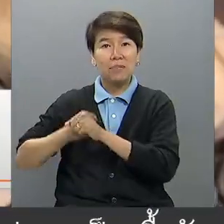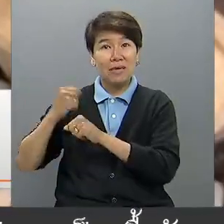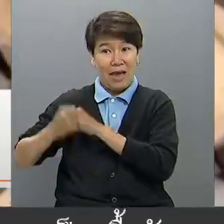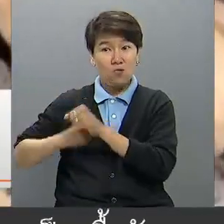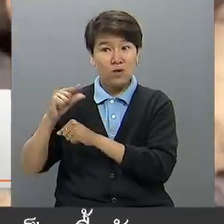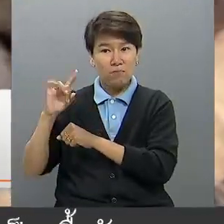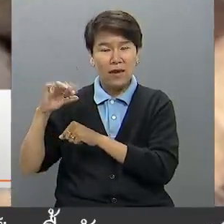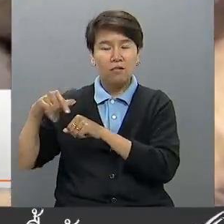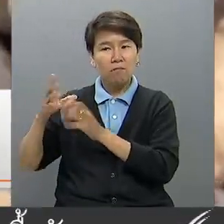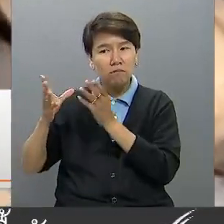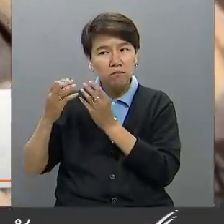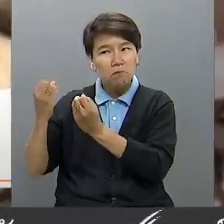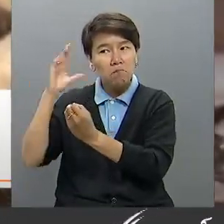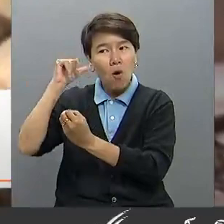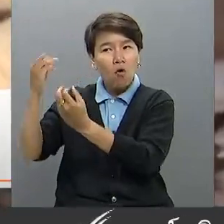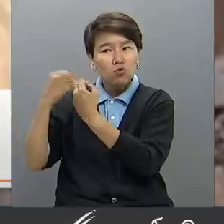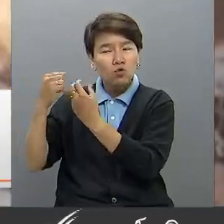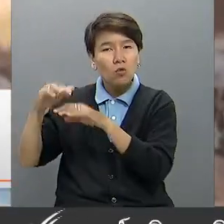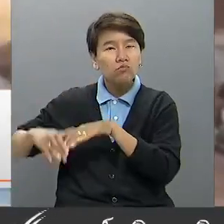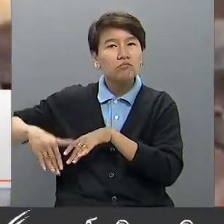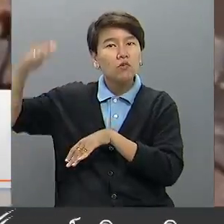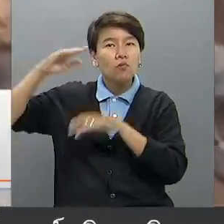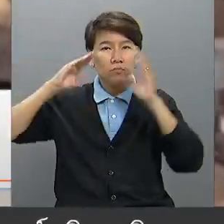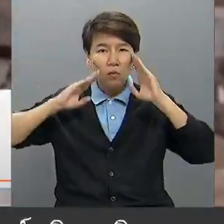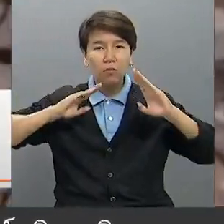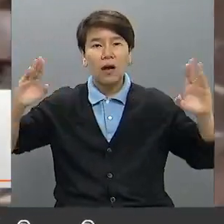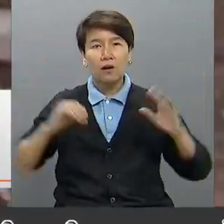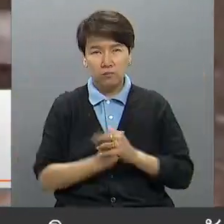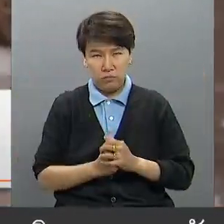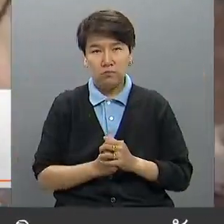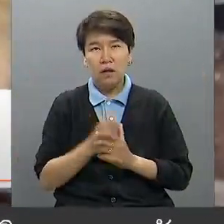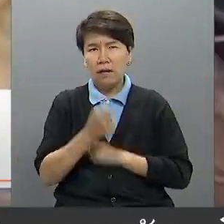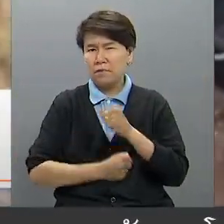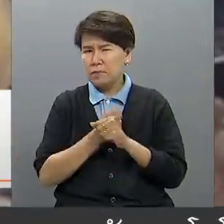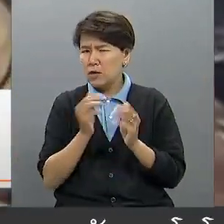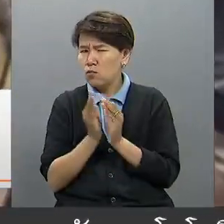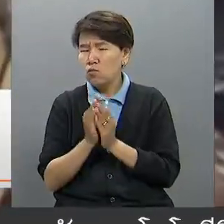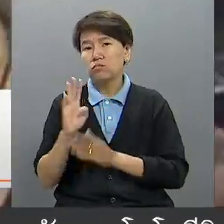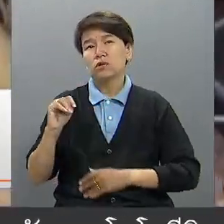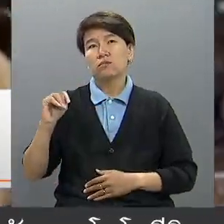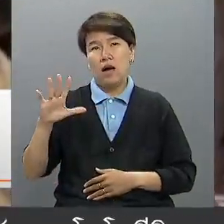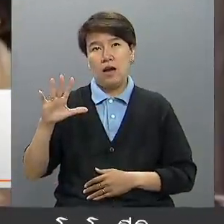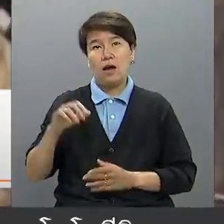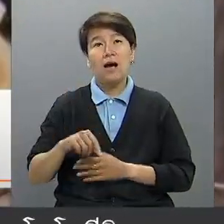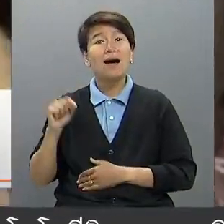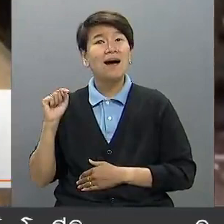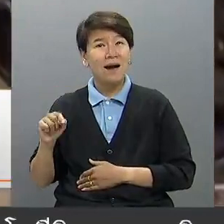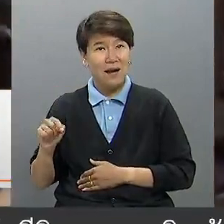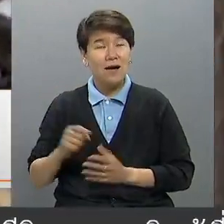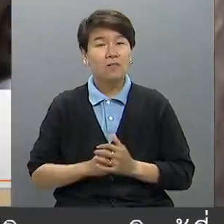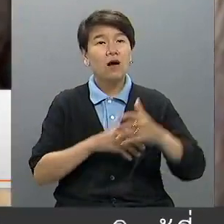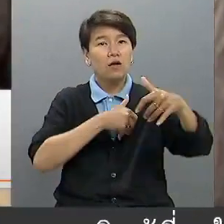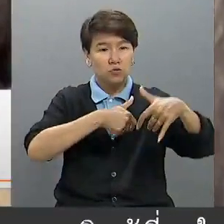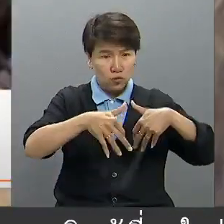ของเขาทําให้ปัจจุบันนั้นมีประสบการณ์ในการทําเกวียนมามากกว่า45ปีแล้วครับปัจจุบันช่างทําเกวียนโบราณในแต่ละชุมชนก็เริ่มที่